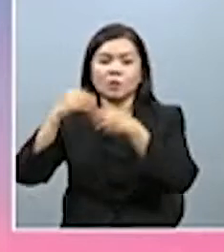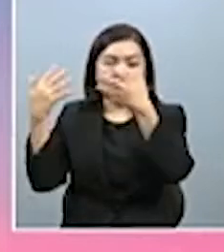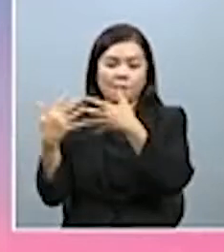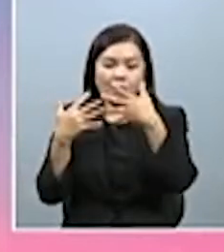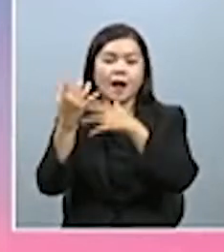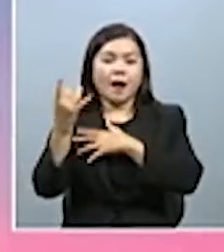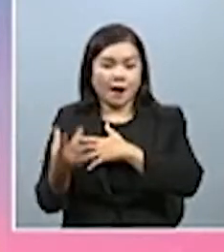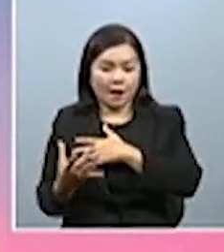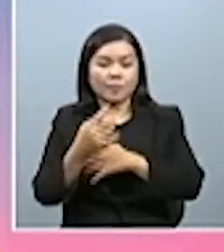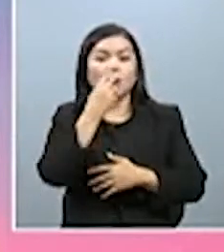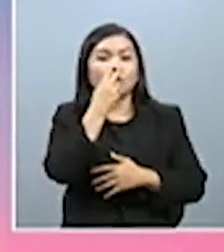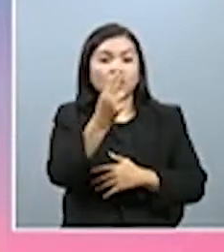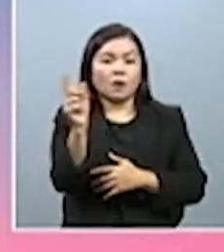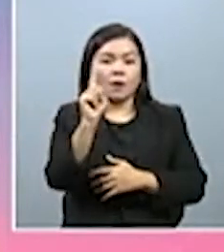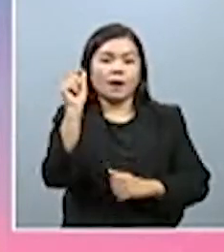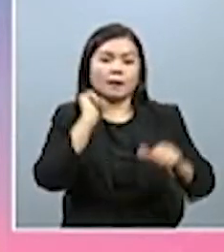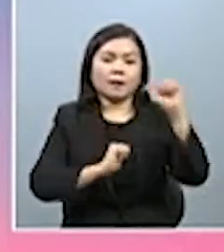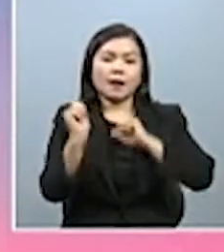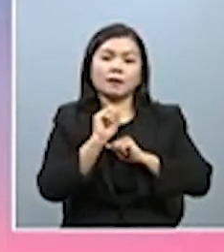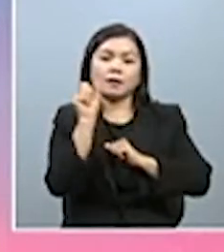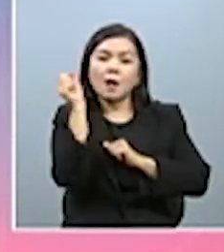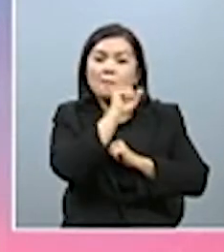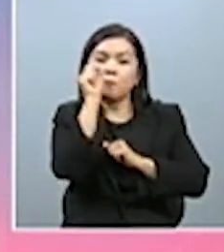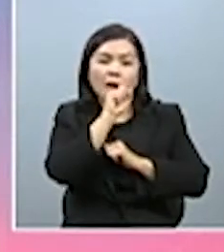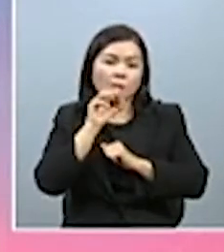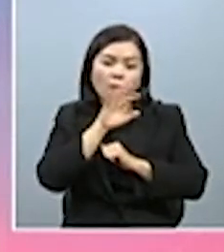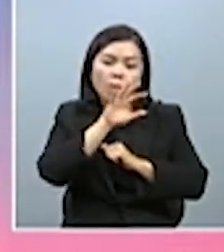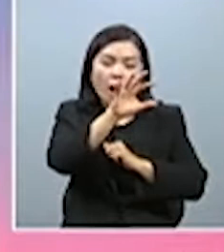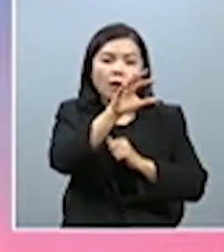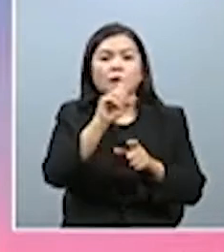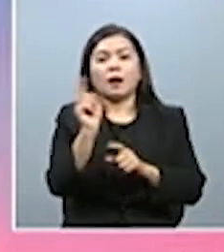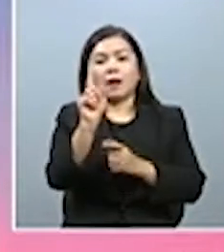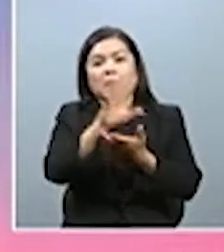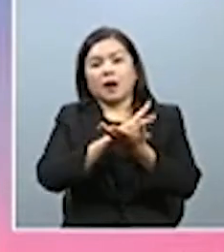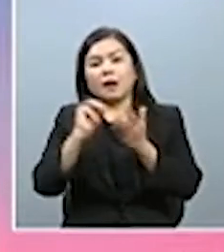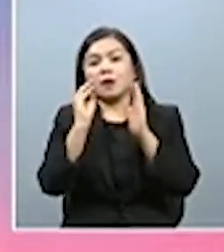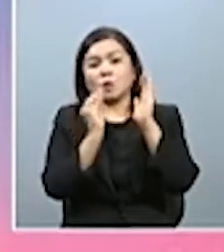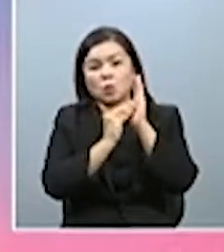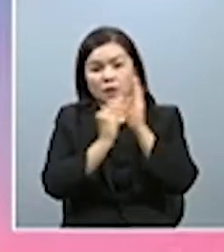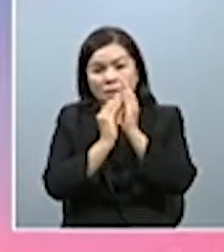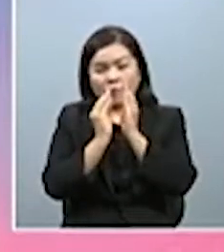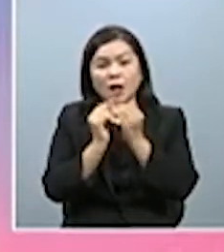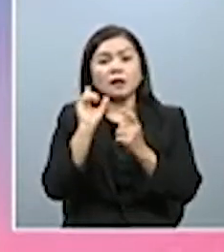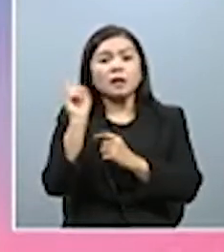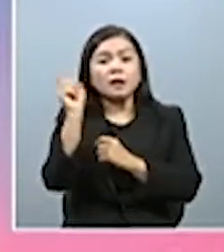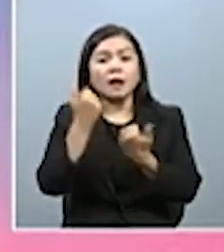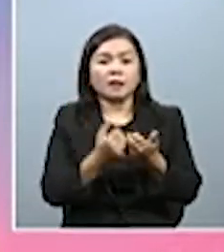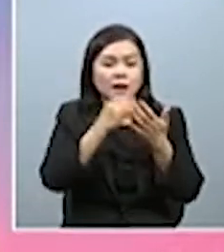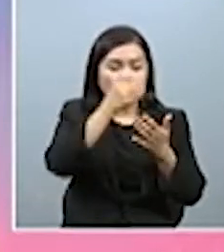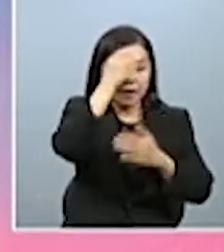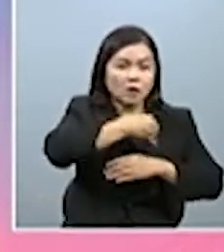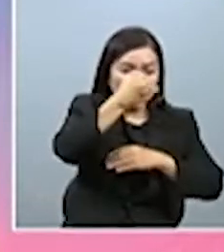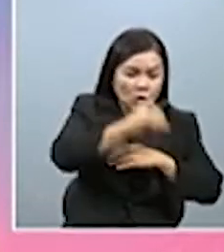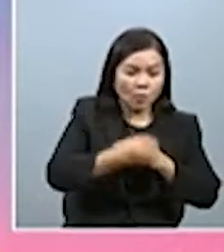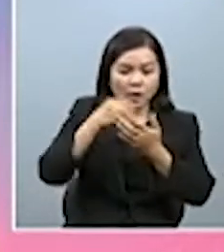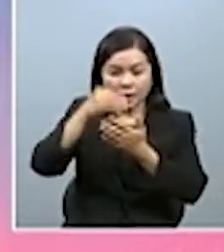ปิดท้ายนี้นะคะมาที่ละครเวทีคณะนิเทศศาสตร์มหาวิทยาลัยกรุงเทพค่ะที่รวบรวมศิษย์เก่าศิษย์ปัจจุบันนะคะจัดงานขึ้นเพื่อฉลองครบรอบ30ปีละ